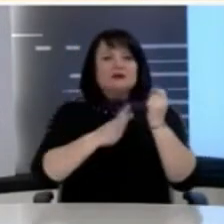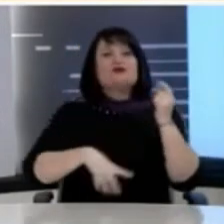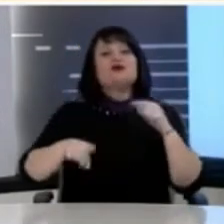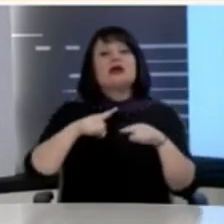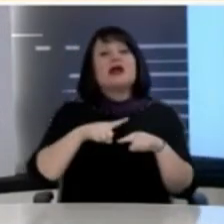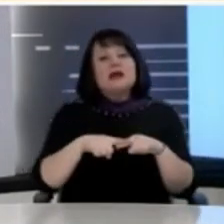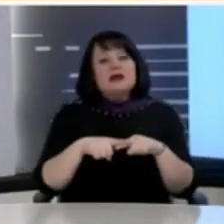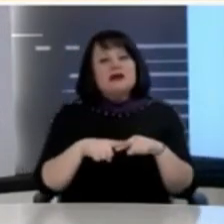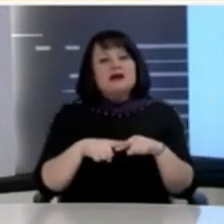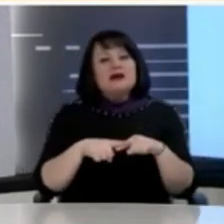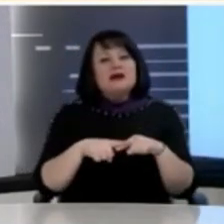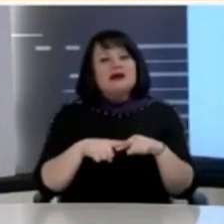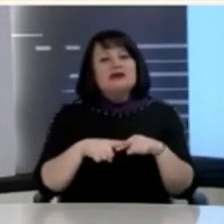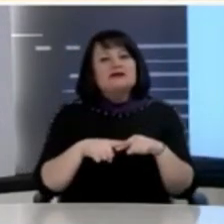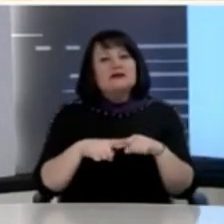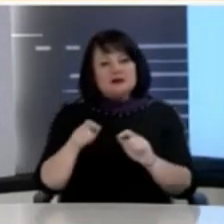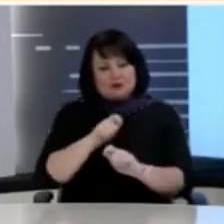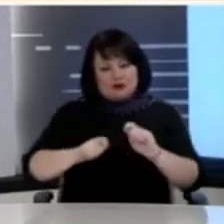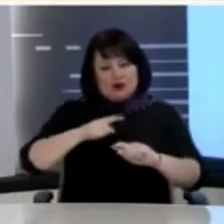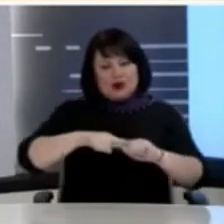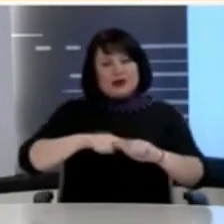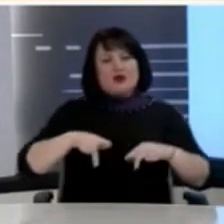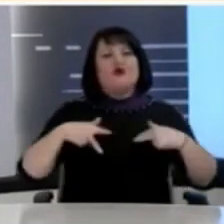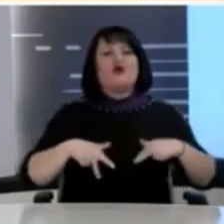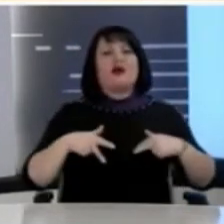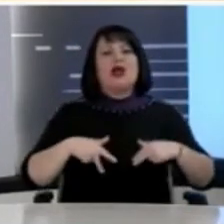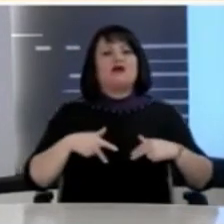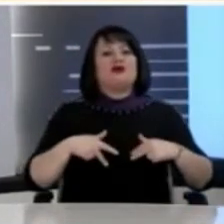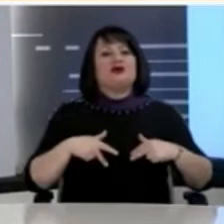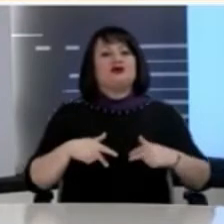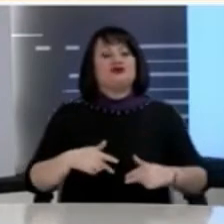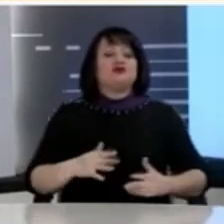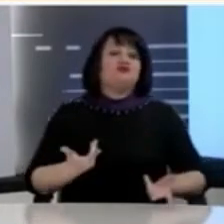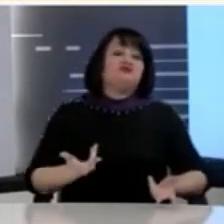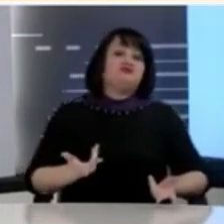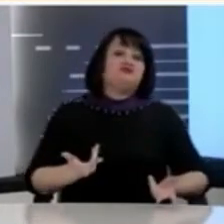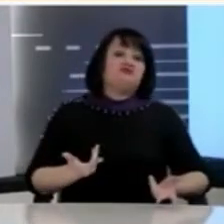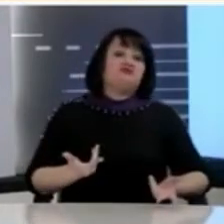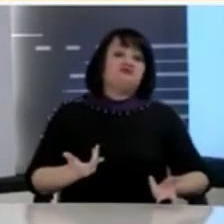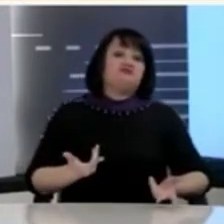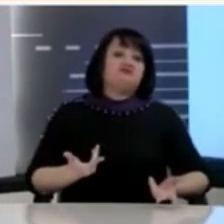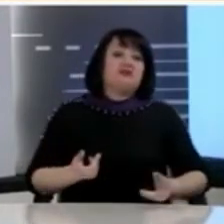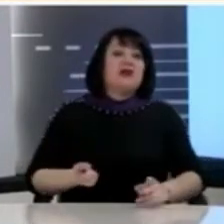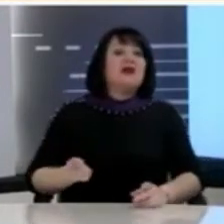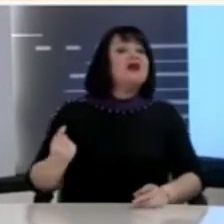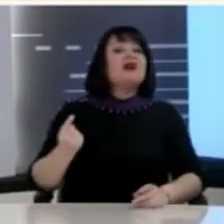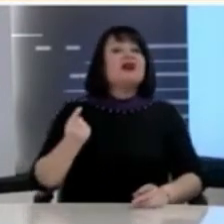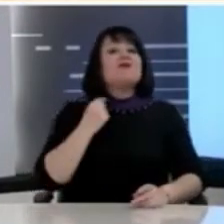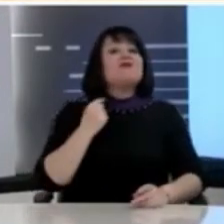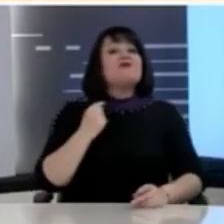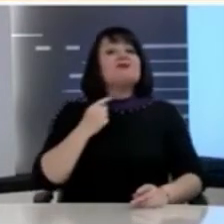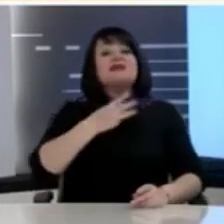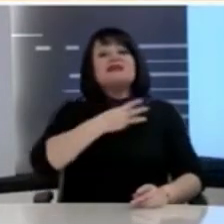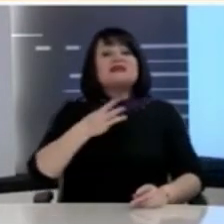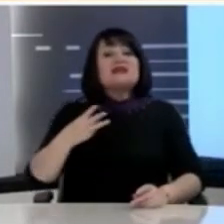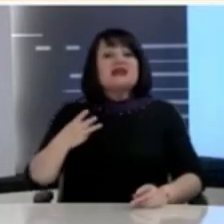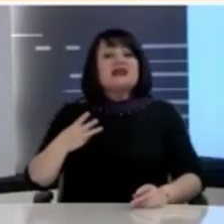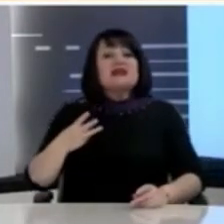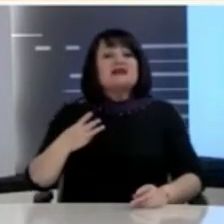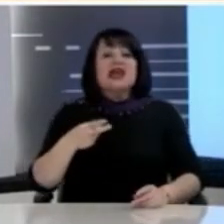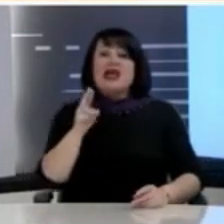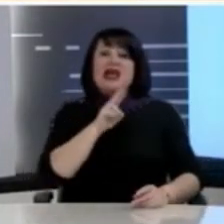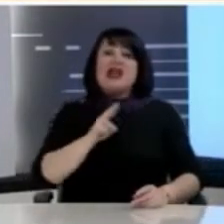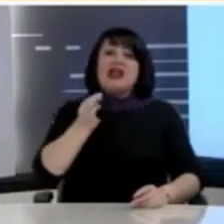Έλληνες από συστάσεως του ελληνικού κράτους. Αλήθεια, πώς έχουμε χάσει από το ΣΥΡΙΖΑ? Ο Ρέγκλινγκ